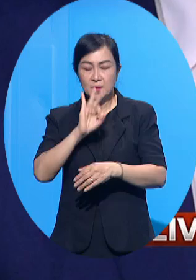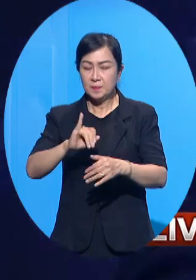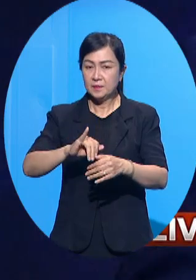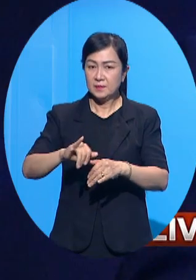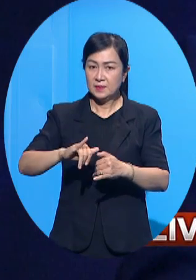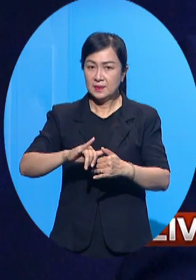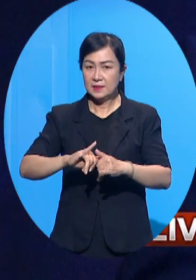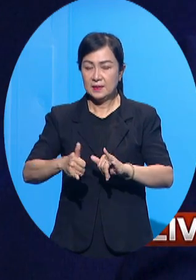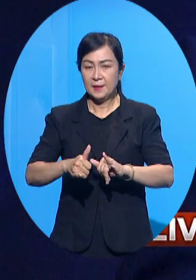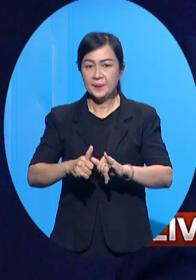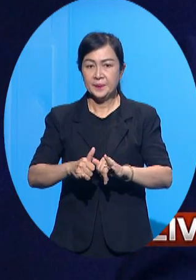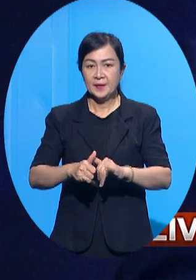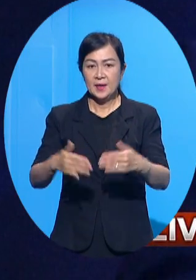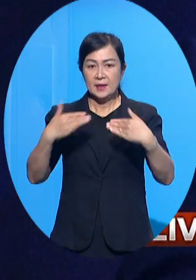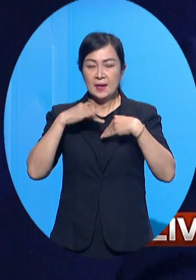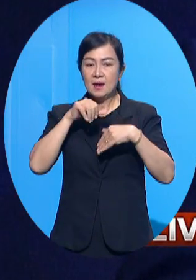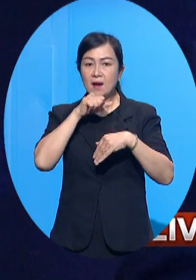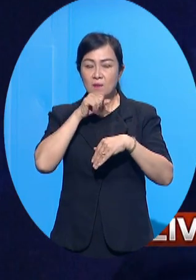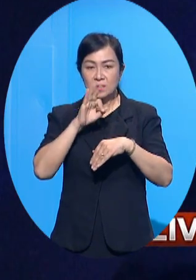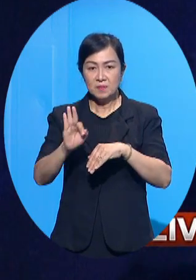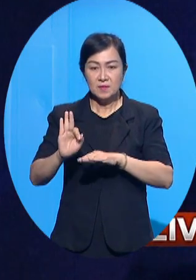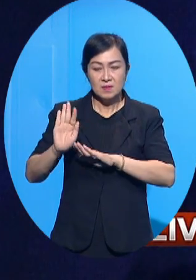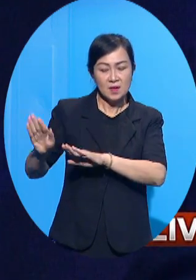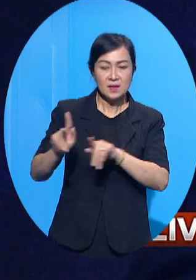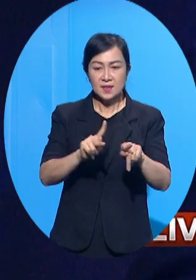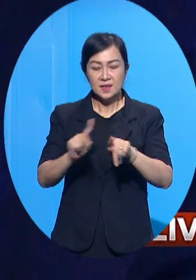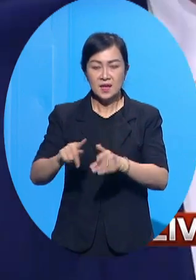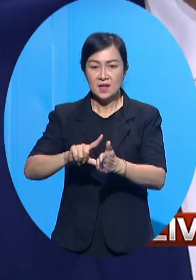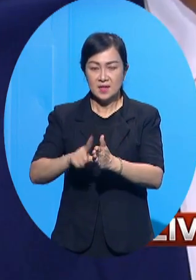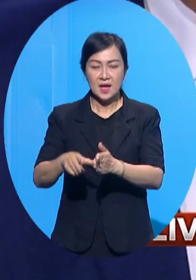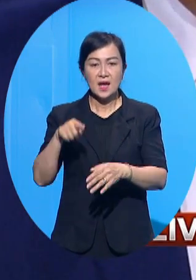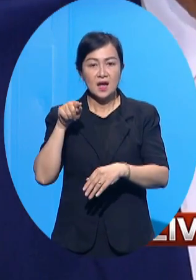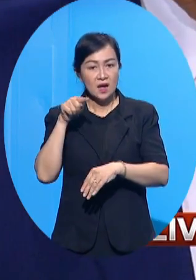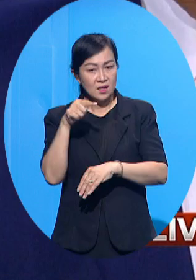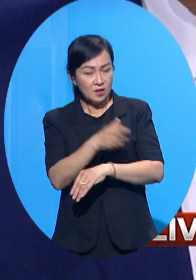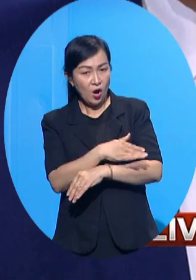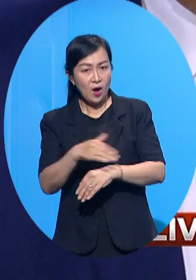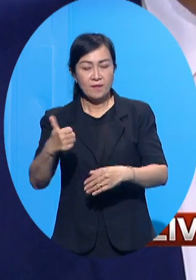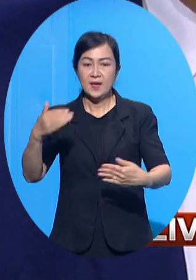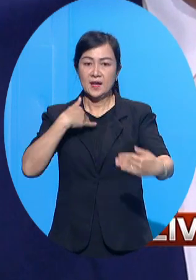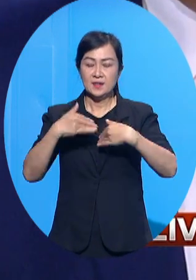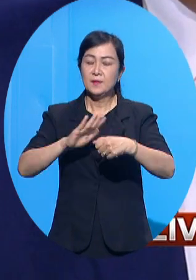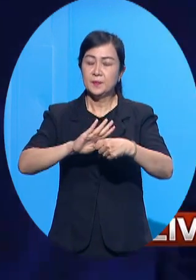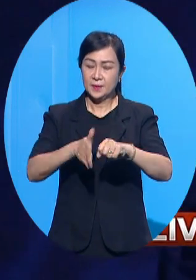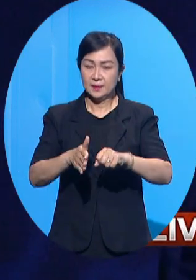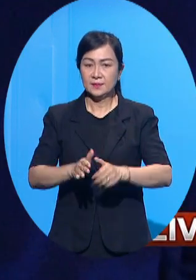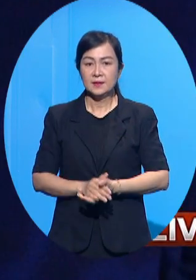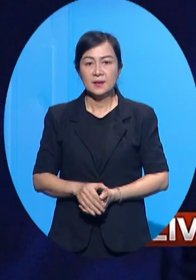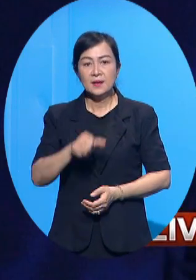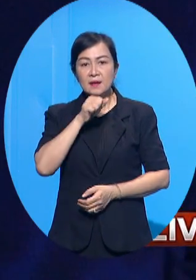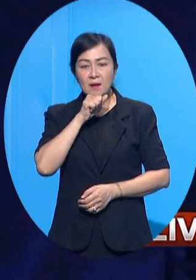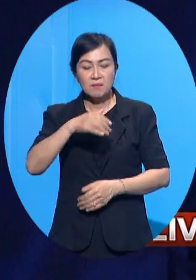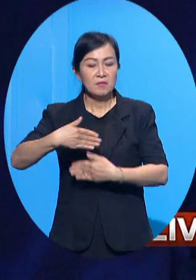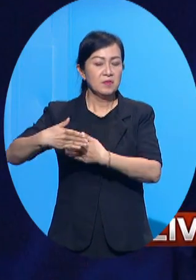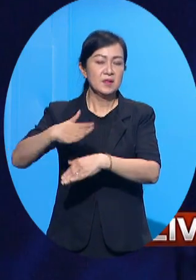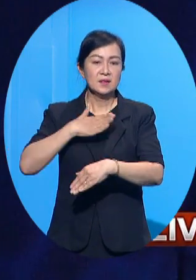ra đáp lại ông trump đáp trả rằng nền kinh tế suy thoái trong thời gian đó chủ yếu là bởi ảnh hưởng dịch covid-19 ông phủ định